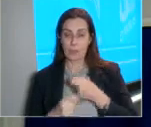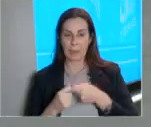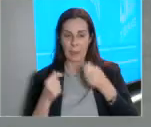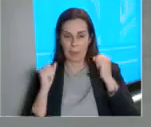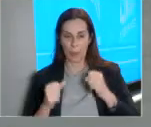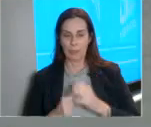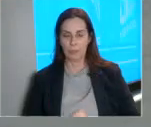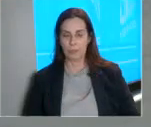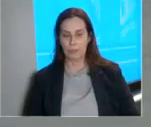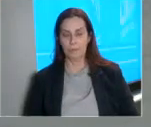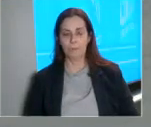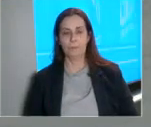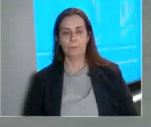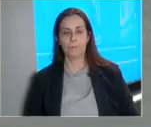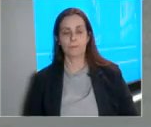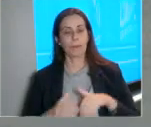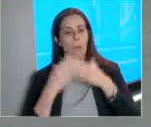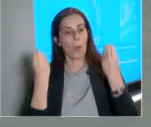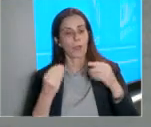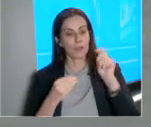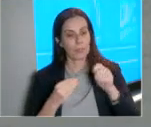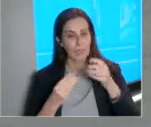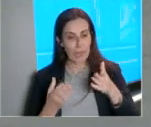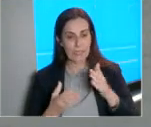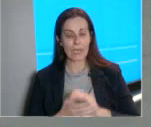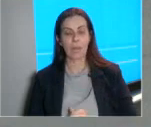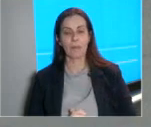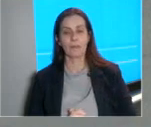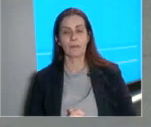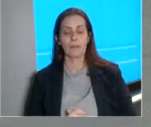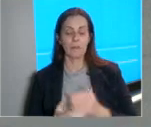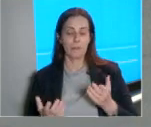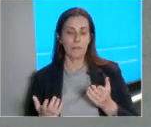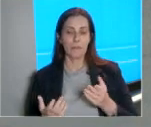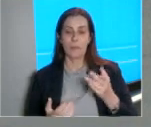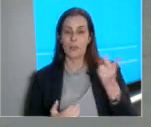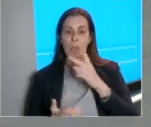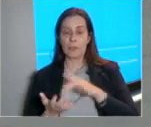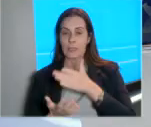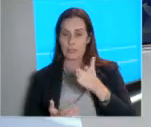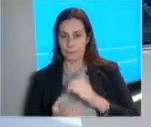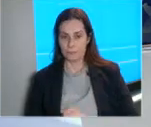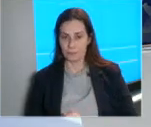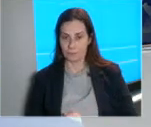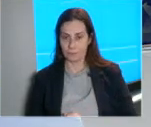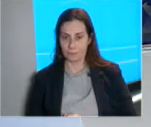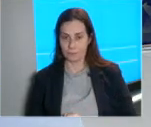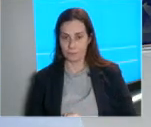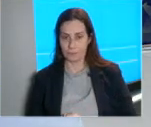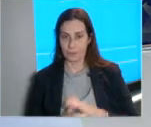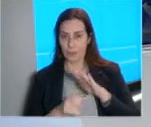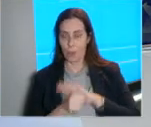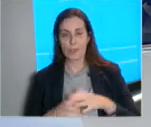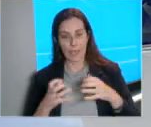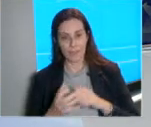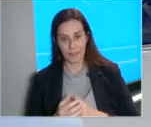הביטחונית. כאמור, בוקר טוב כנסת, משכן הכנסת בירושלים, המהדורה האחרונה לשבוע הזה, שניים איתנו, דוד ארז. לוביסט